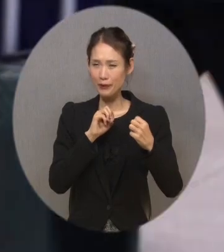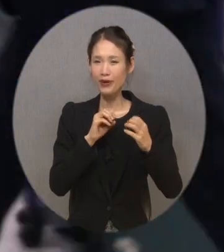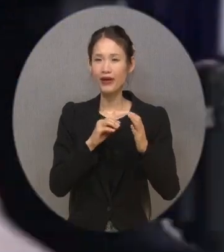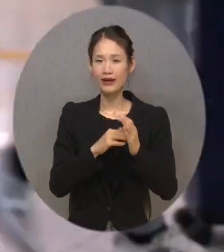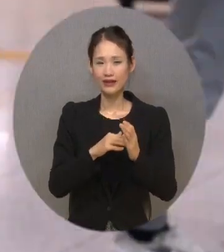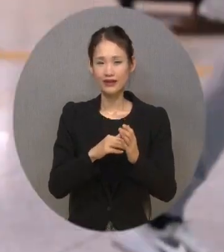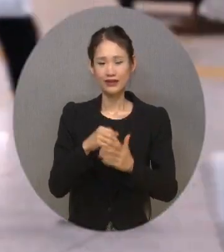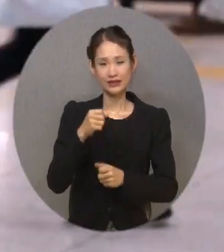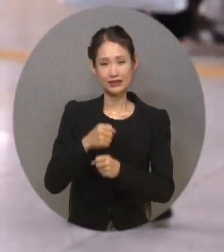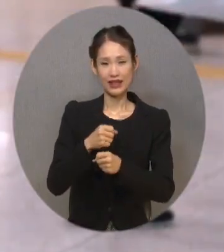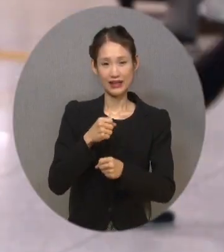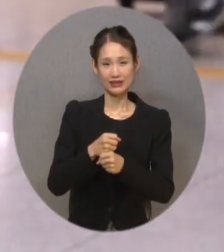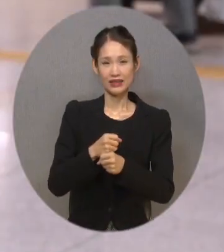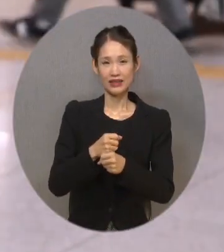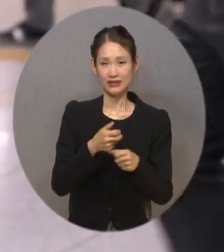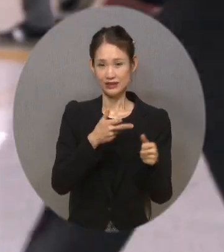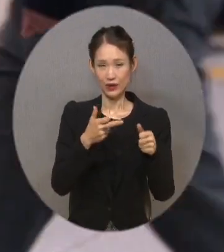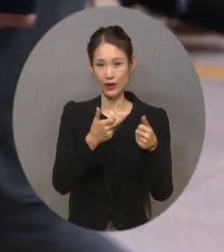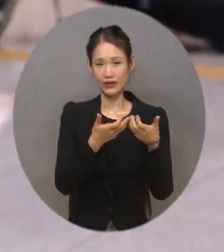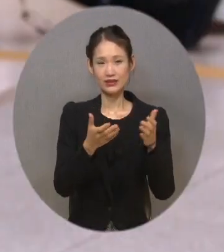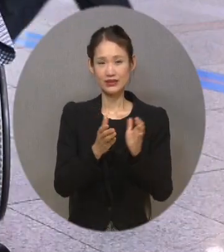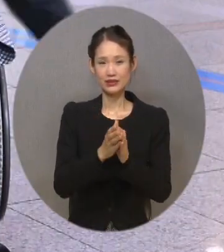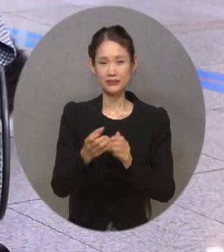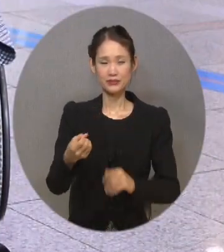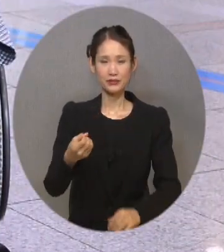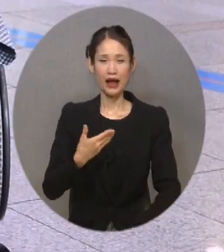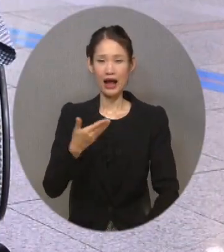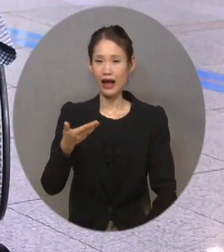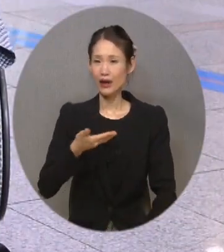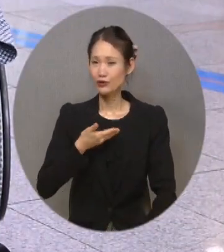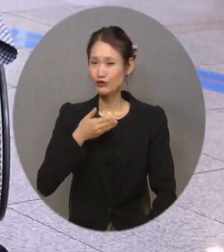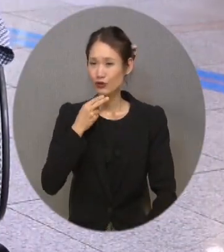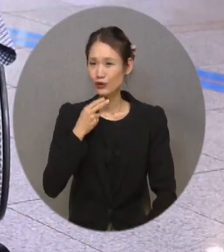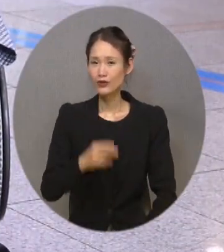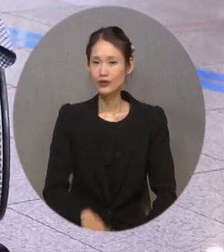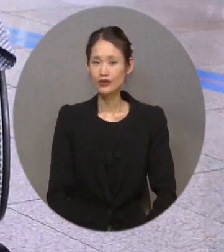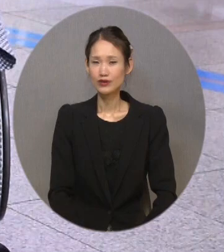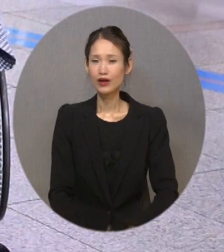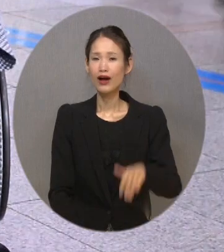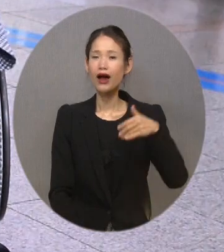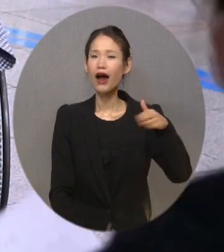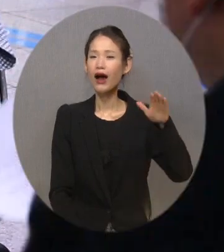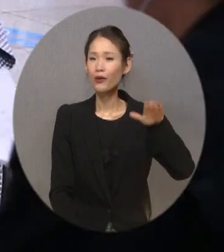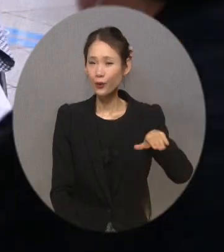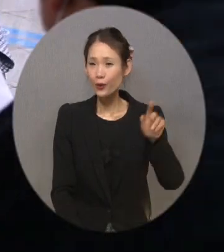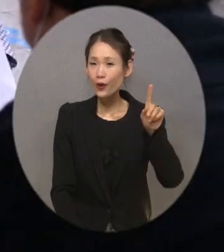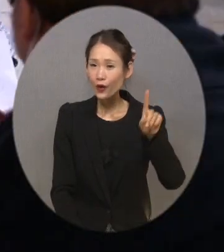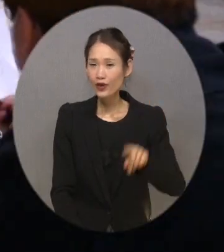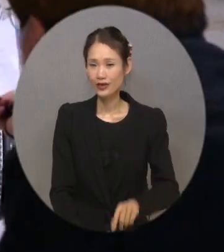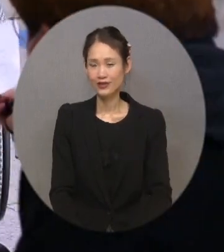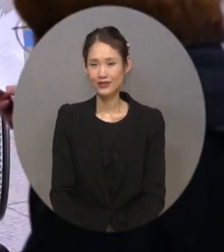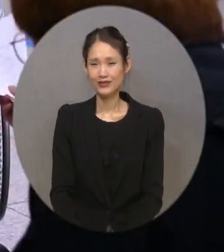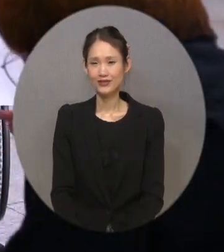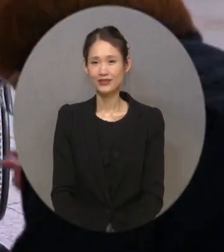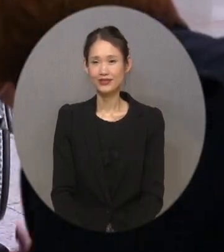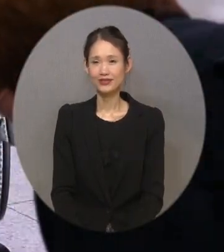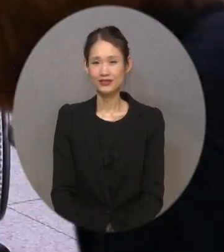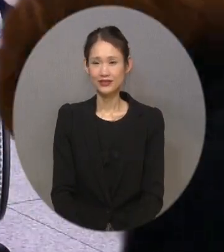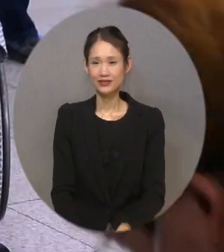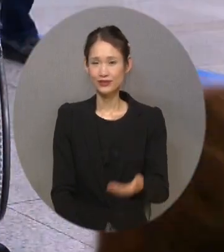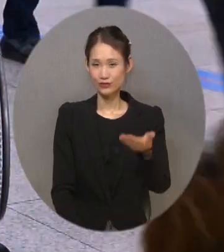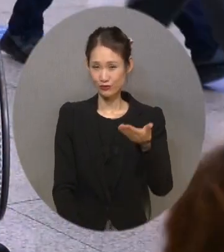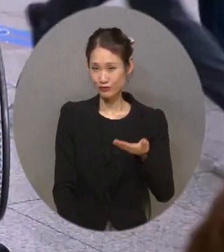제작진이 우리 어디로 가는지 알려주지를 않아. 아니 어디로 가는 거예요? 어디로 가는 거야? 어디로 가야 돼요? 어? 이거 좀 오늘